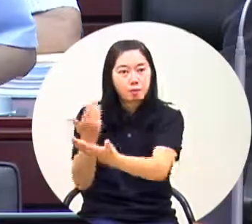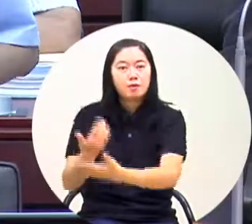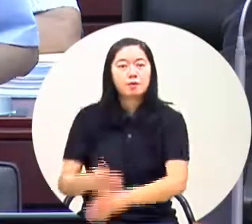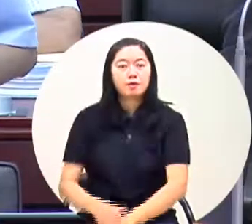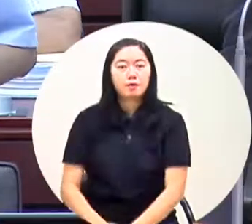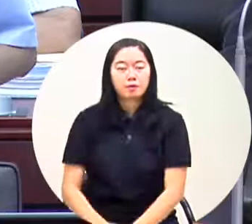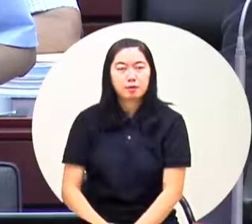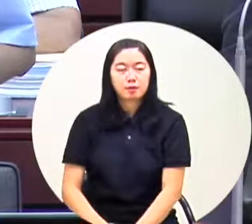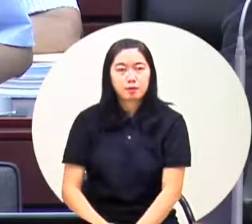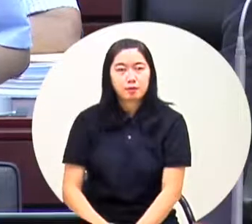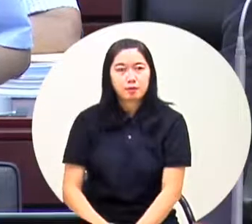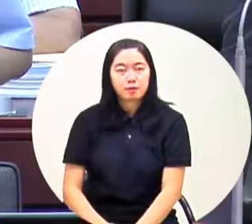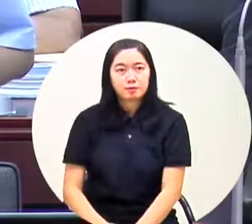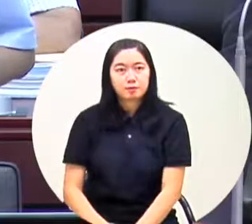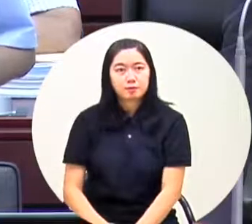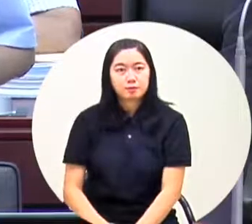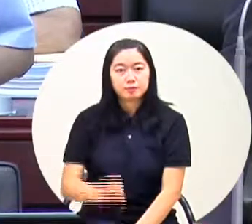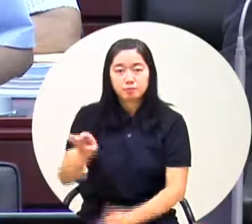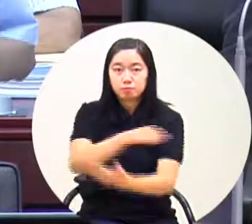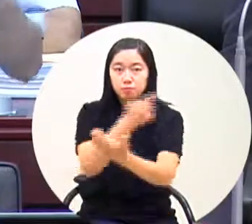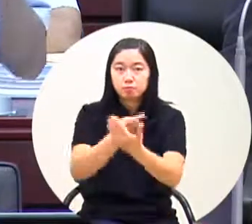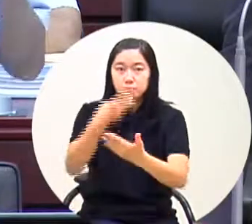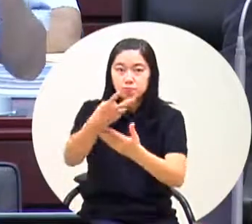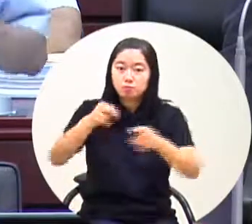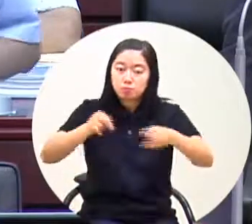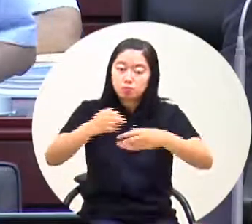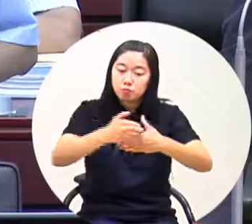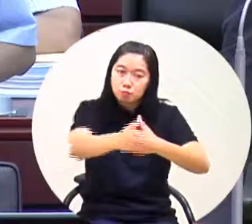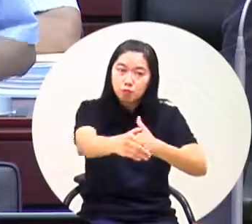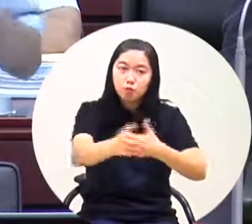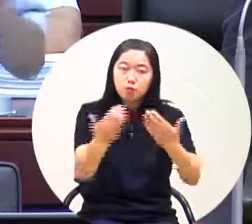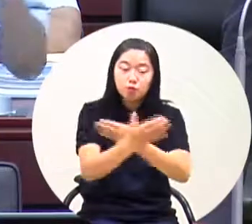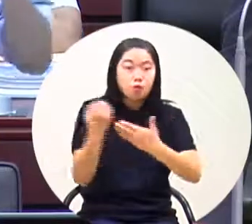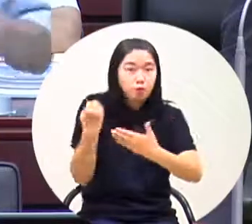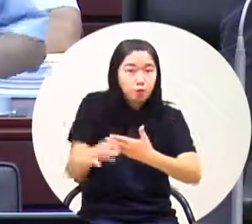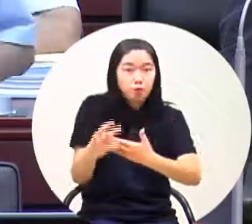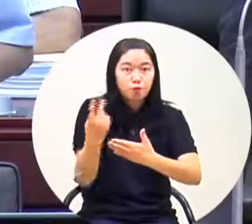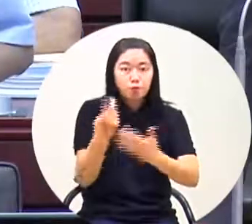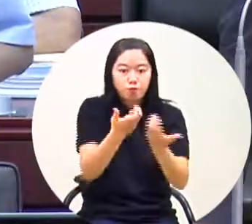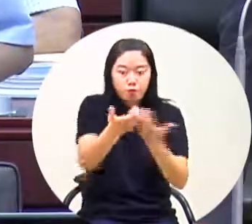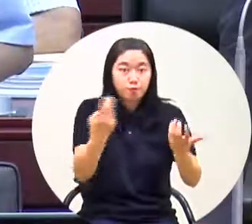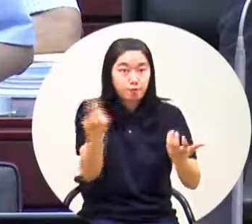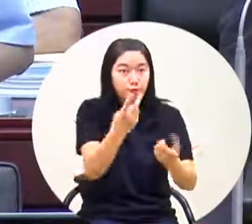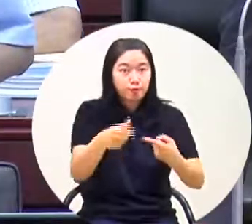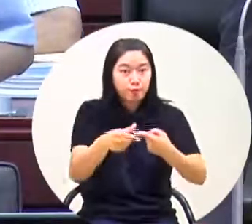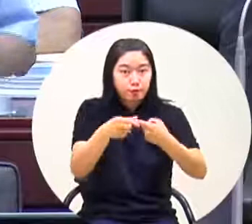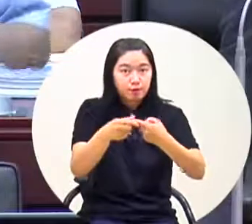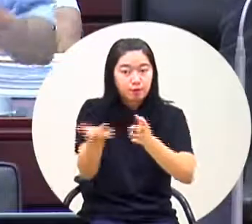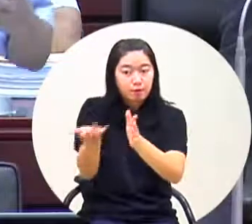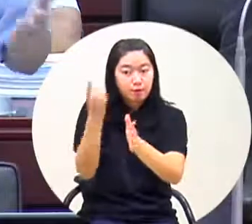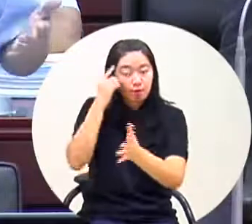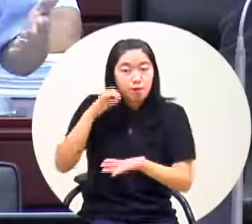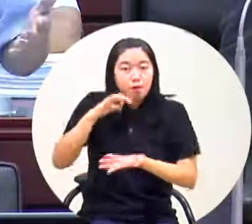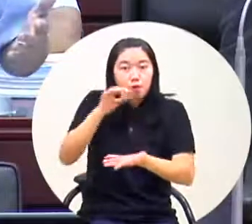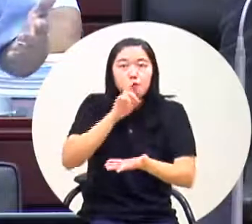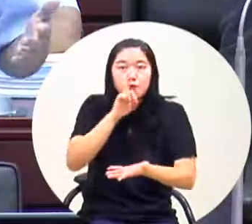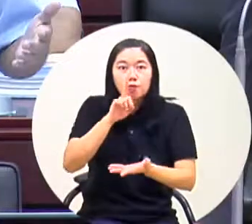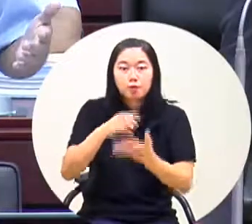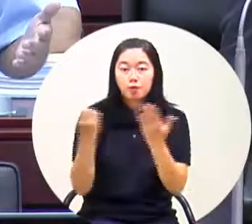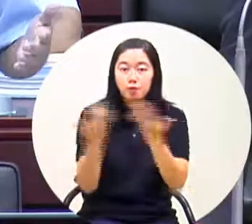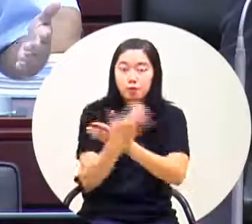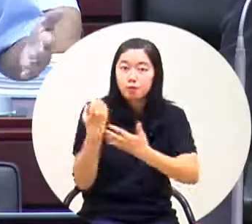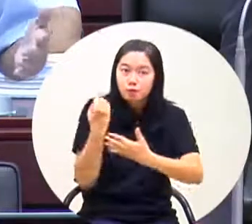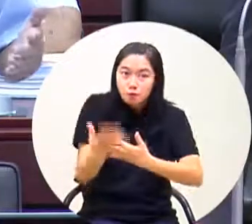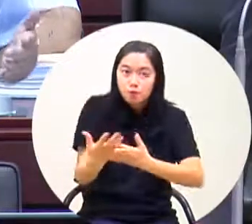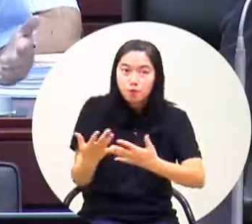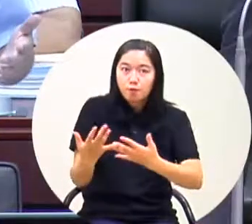是说现在整个二行程汰换有分两个主要部分。第一个部分就刚刚议员所提到的，汰换以后购